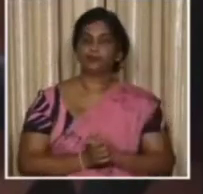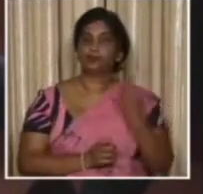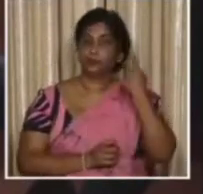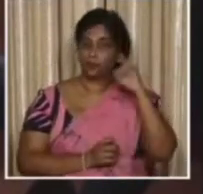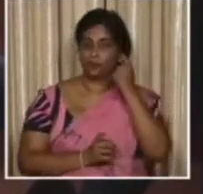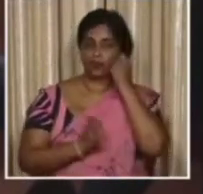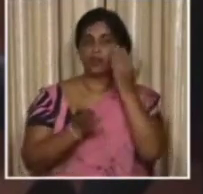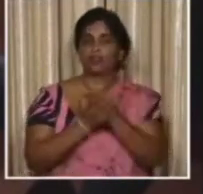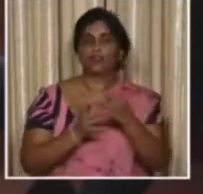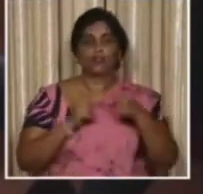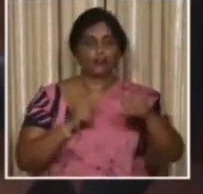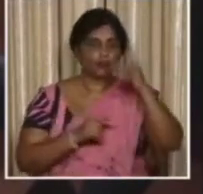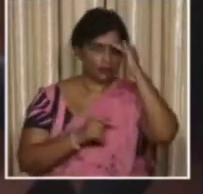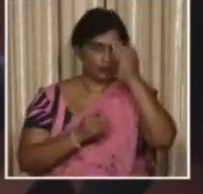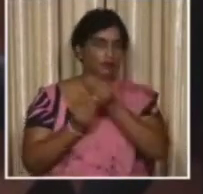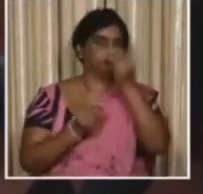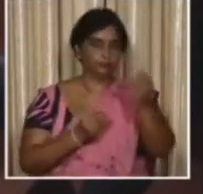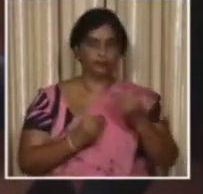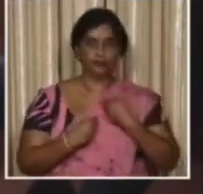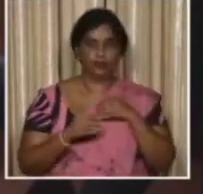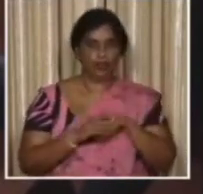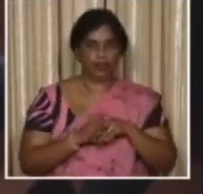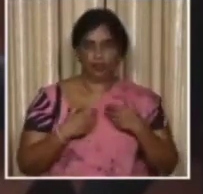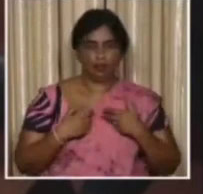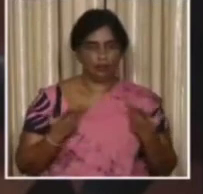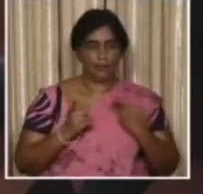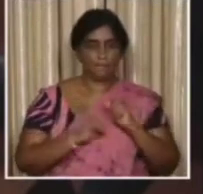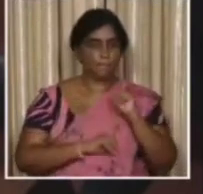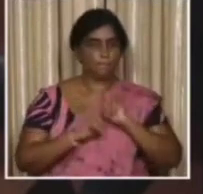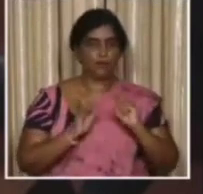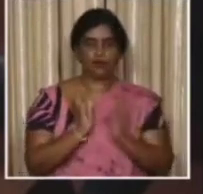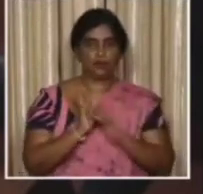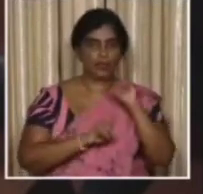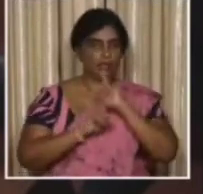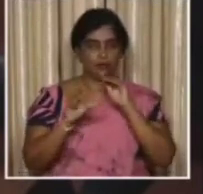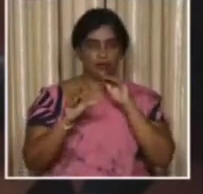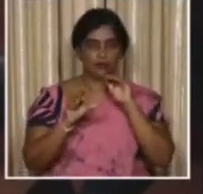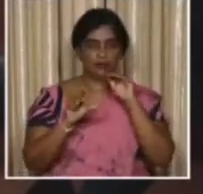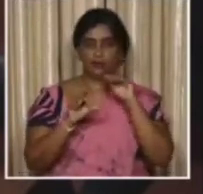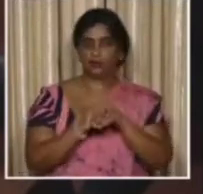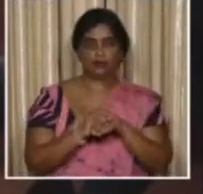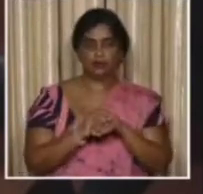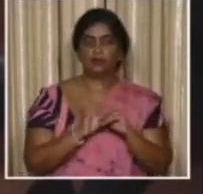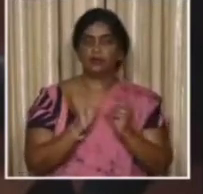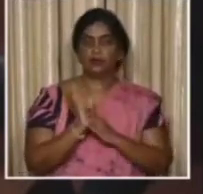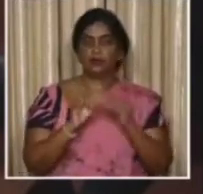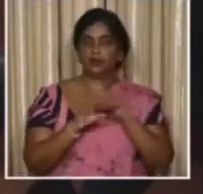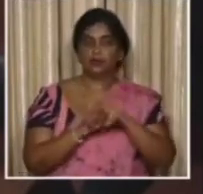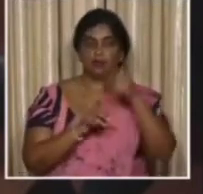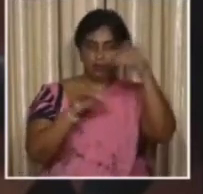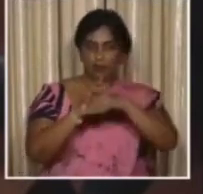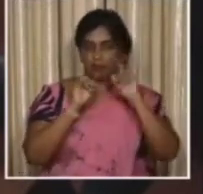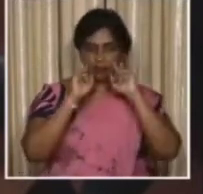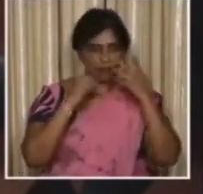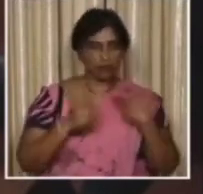iya memang yojana wipaksana itu mau bising genawi, mahitene parlimen tu kara kesabar esi, kati itu pilihan kara kesabar esi membuat mahiti